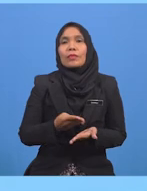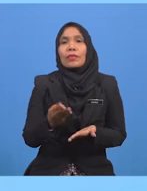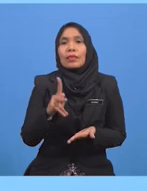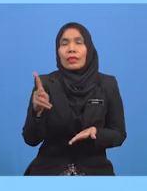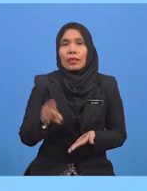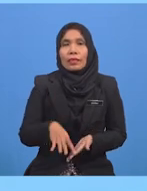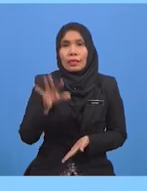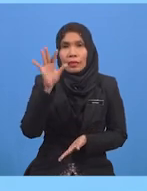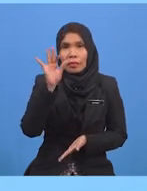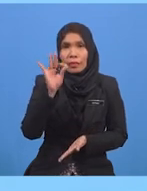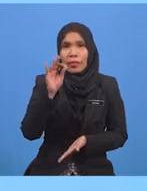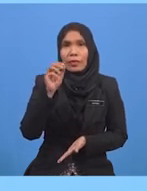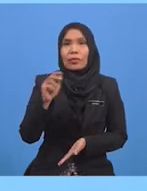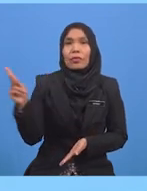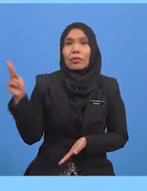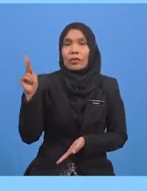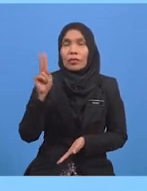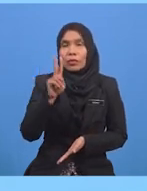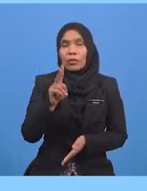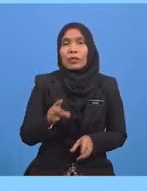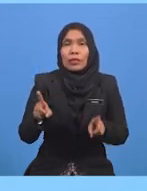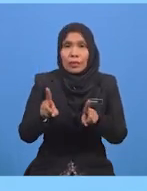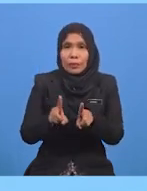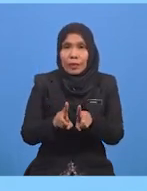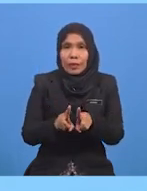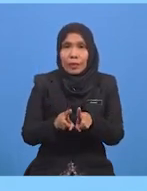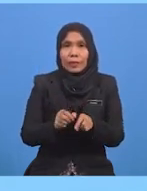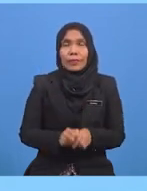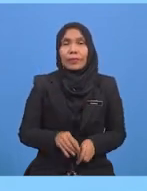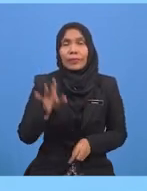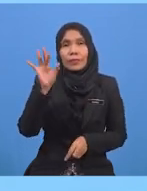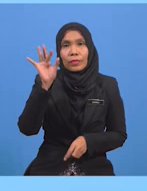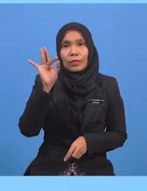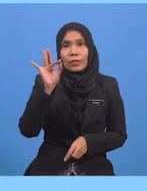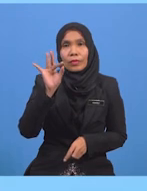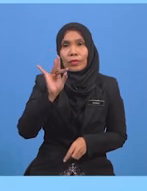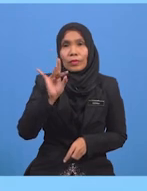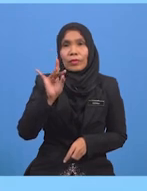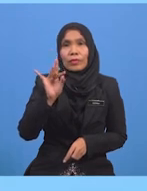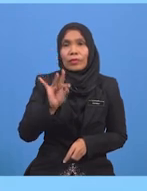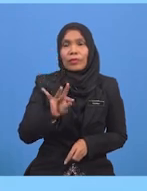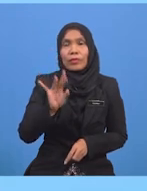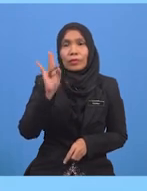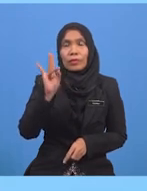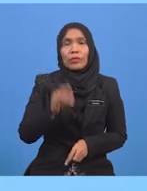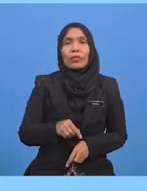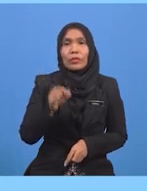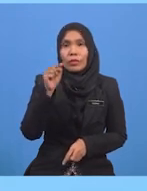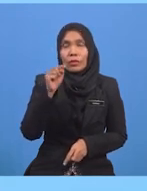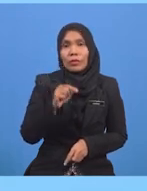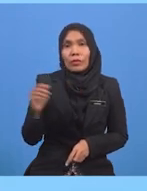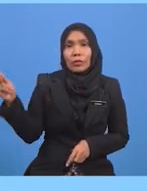9 kuasa 2 sama dengan 7 kuasa 2 tambah 10 kuasa